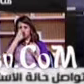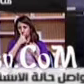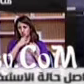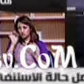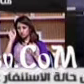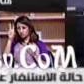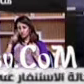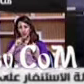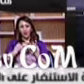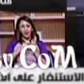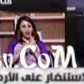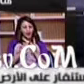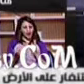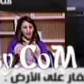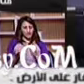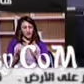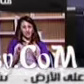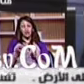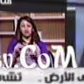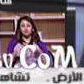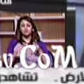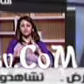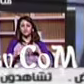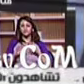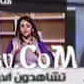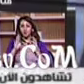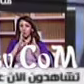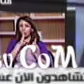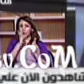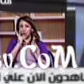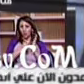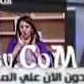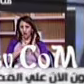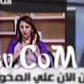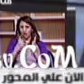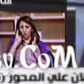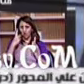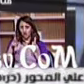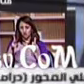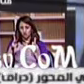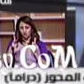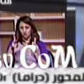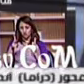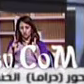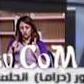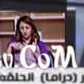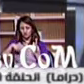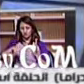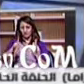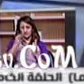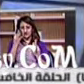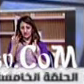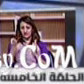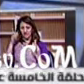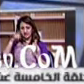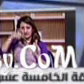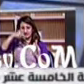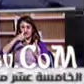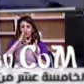كنا بنعلن عن الاسبوع بتاع التمرد اللي هيبتدي من يوم 21 لغايه يوم 30 س امم